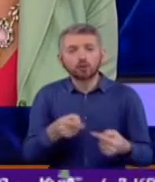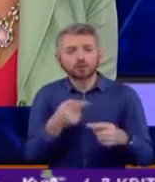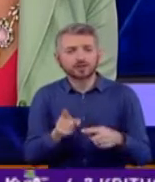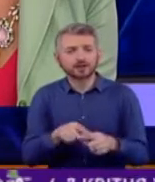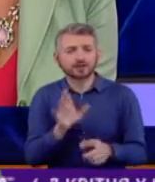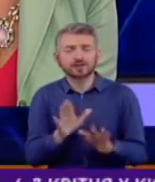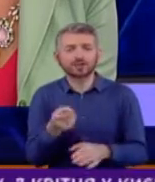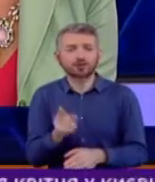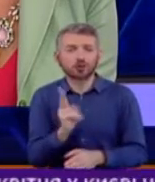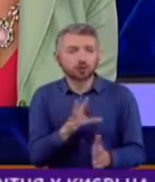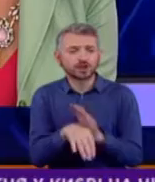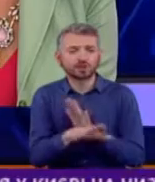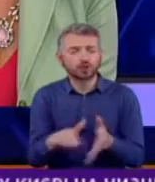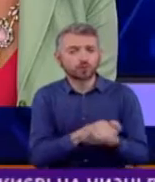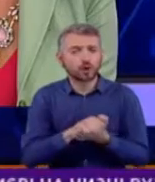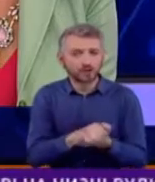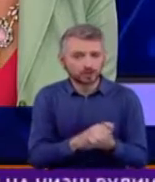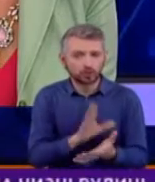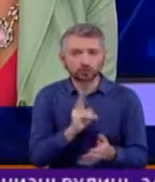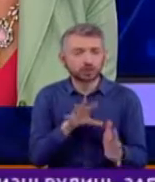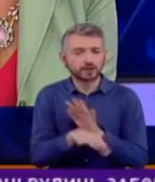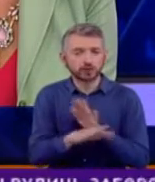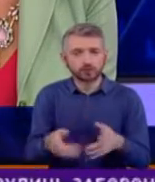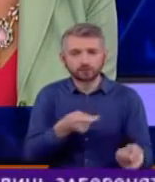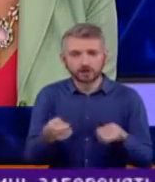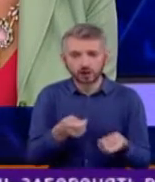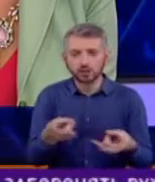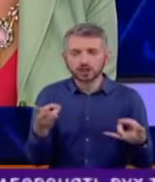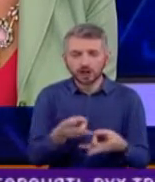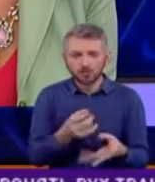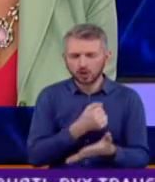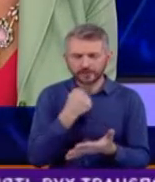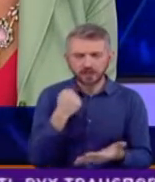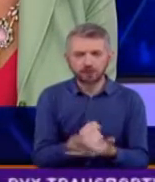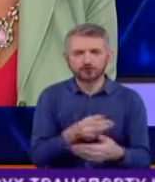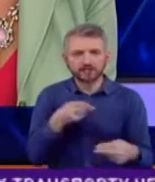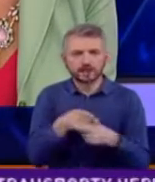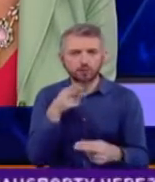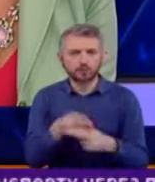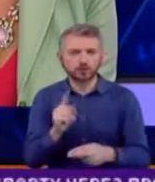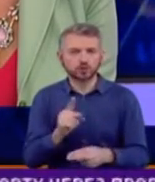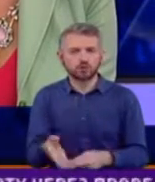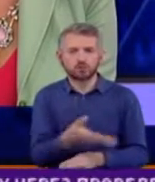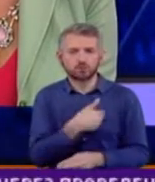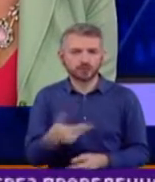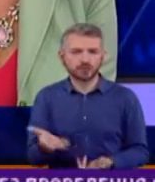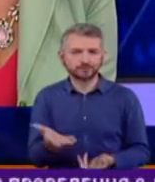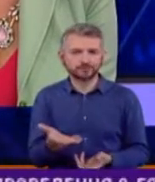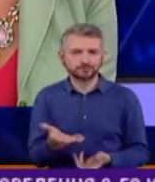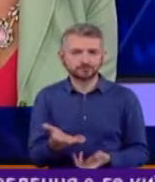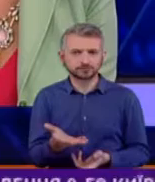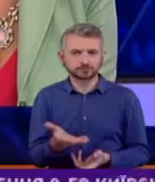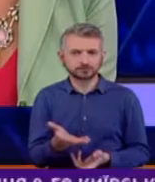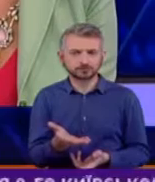владу. Тобто, треба зараз нормально в парламенті працювати, встановити запобіжники, щоб ми не кидалися, як кажуть, від